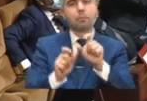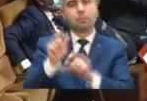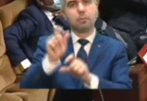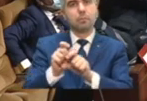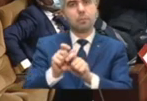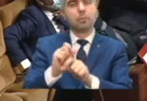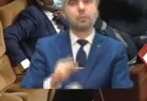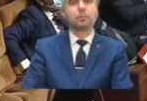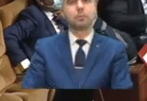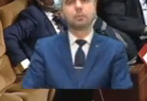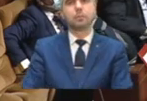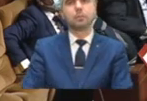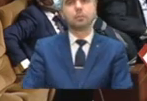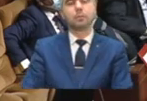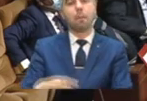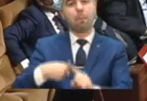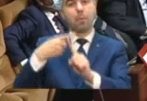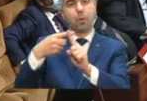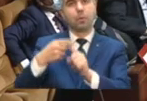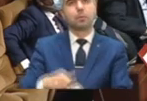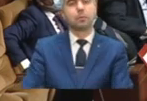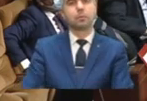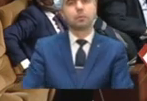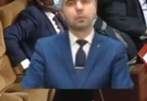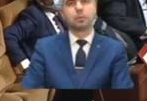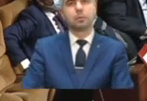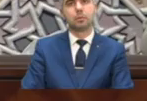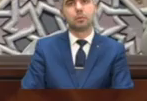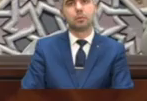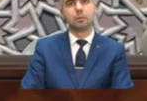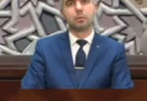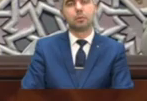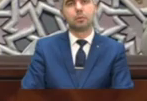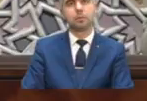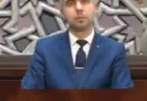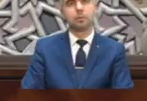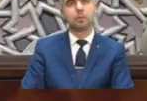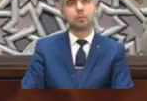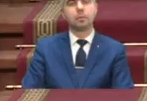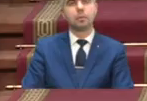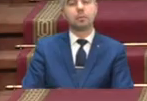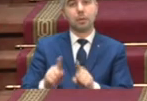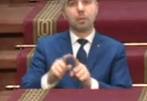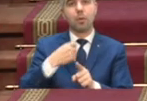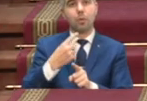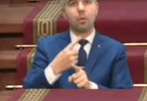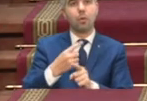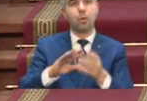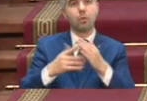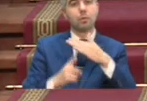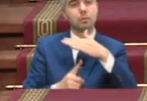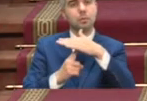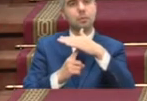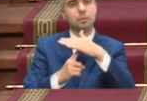المادة. إضافة إلى ذلك حنا تجنبنا في الجلسة أننا ندير نقطة نظام فيما